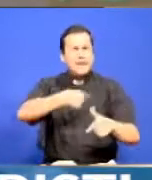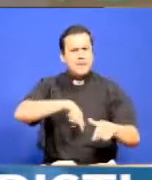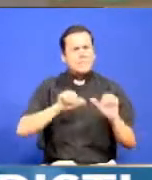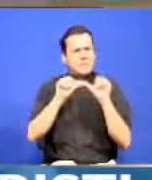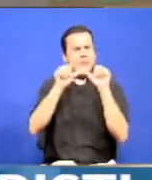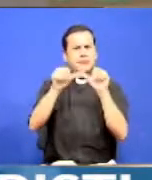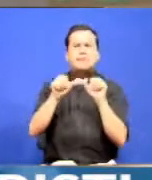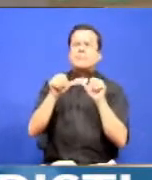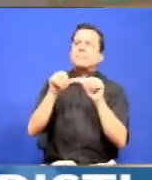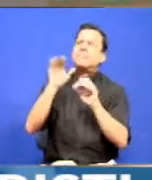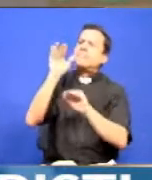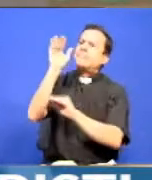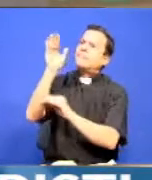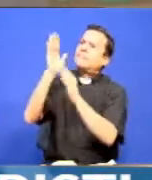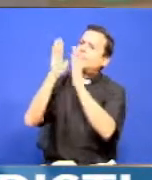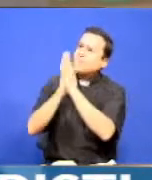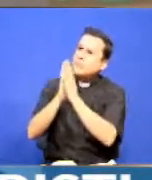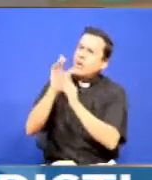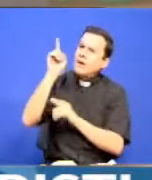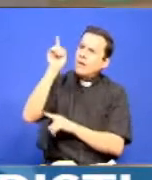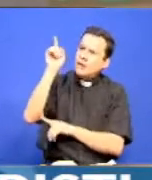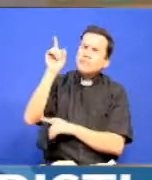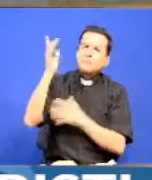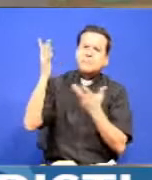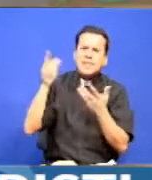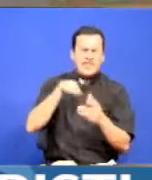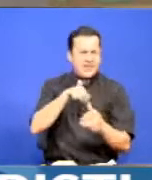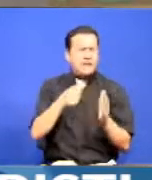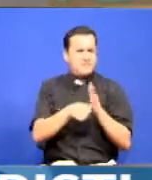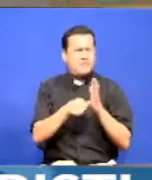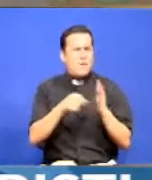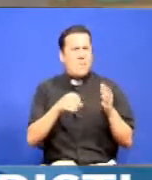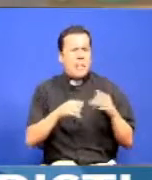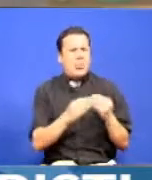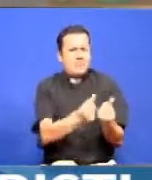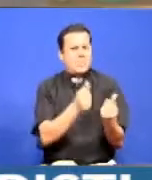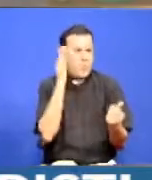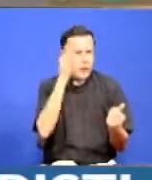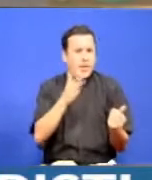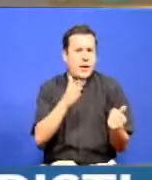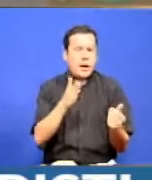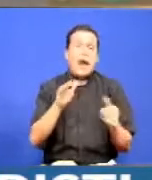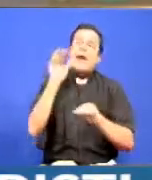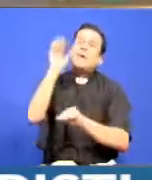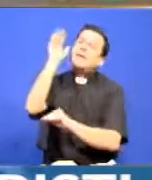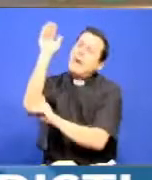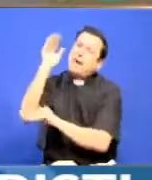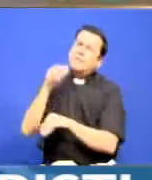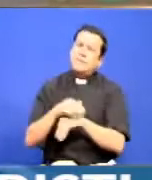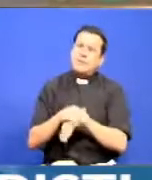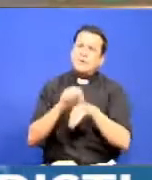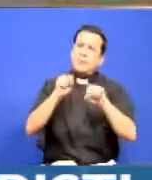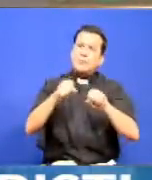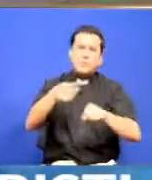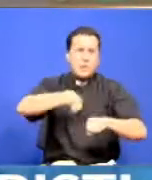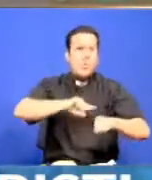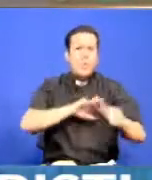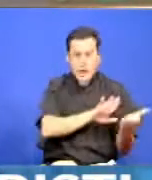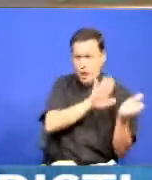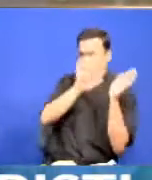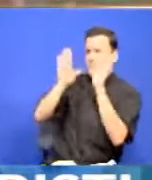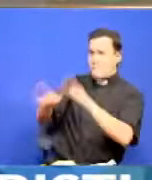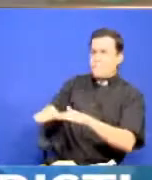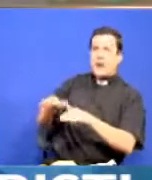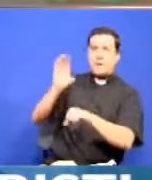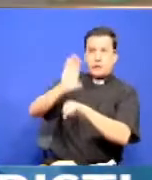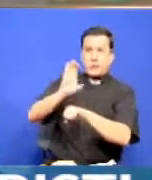ugonjwa ipotee. Itapotea tu. Na turudi tena kwa kanisa. Of course, tutachika distance kidogo,